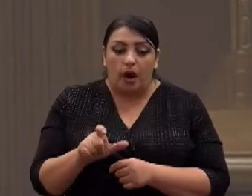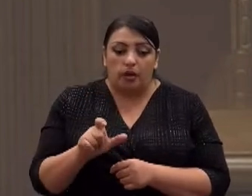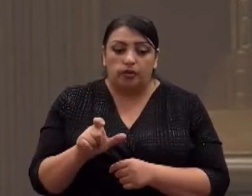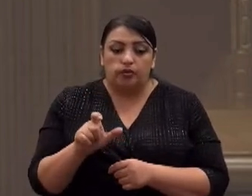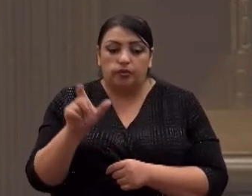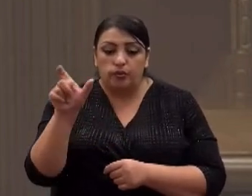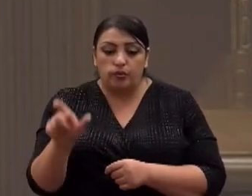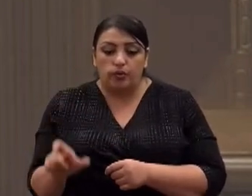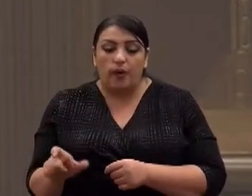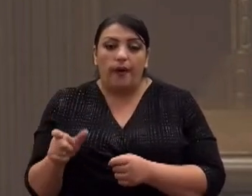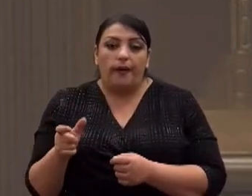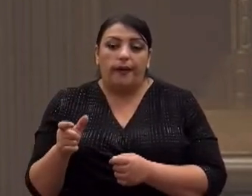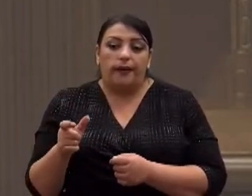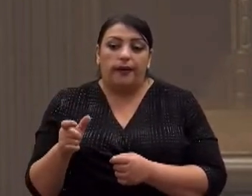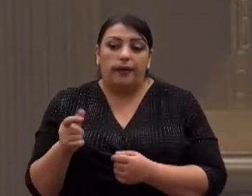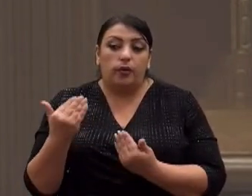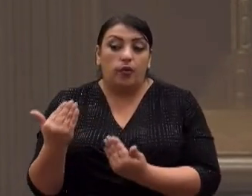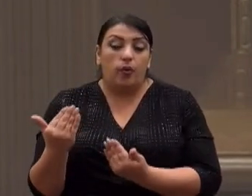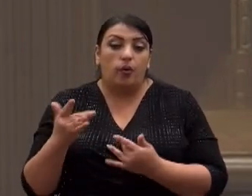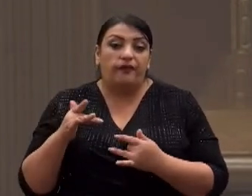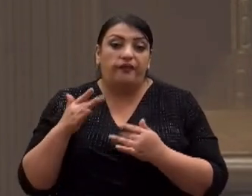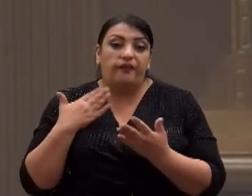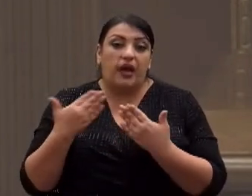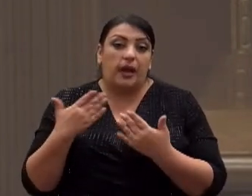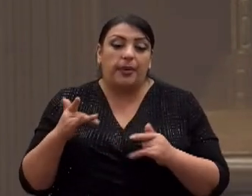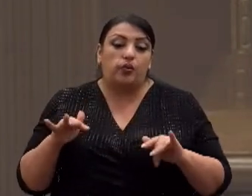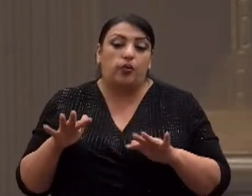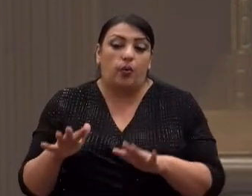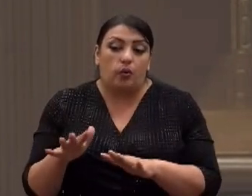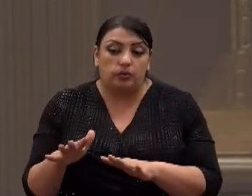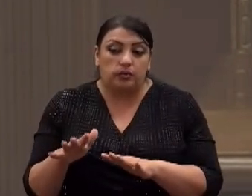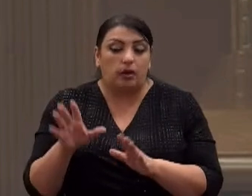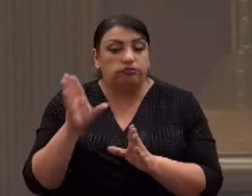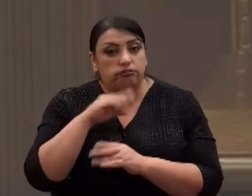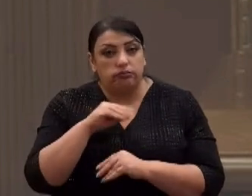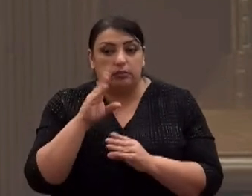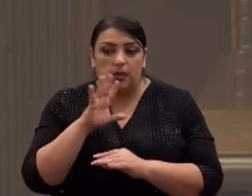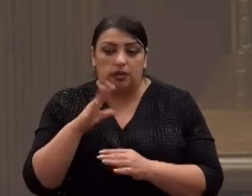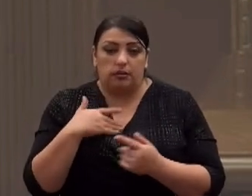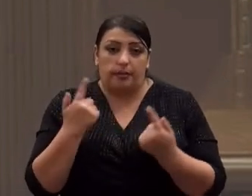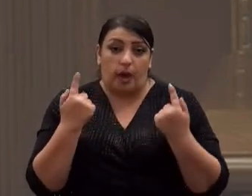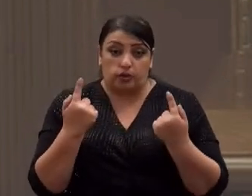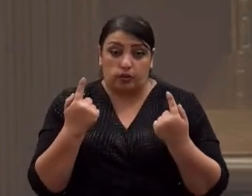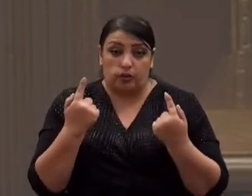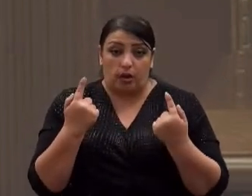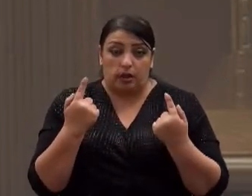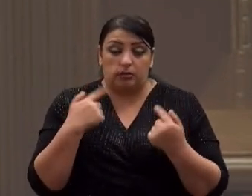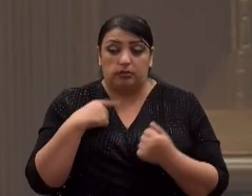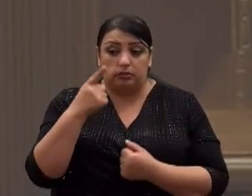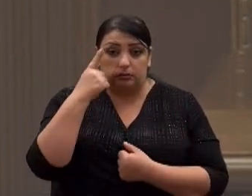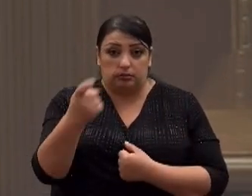գործ։ Այսինչը անցնում է գործով, թե չի անցնում։ Հիմա ես ձեզ պաշտոնապես հայտնում եմ,